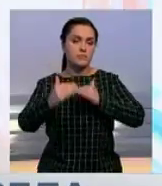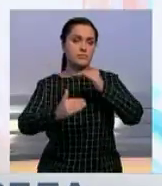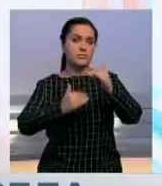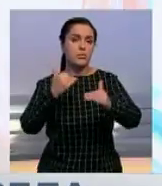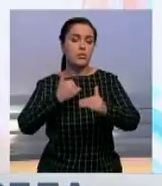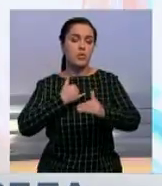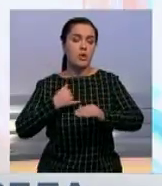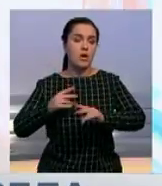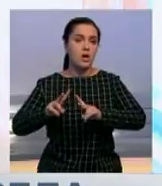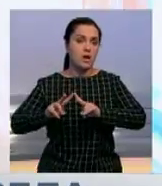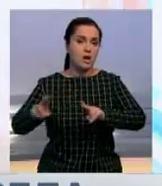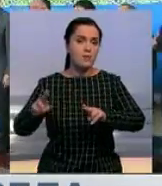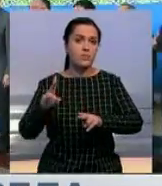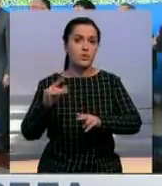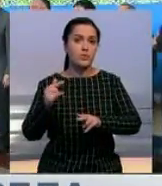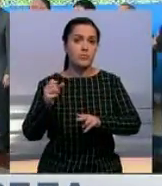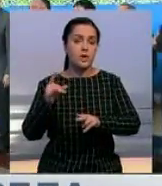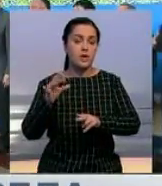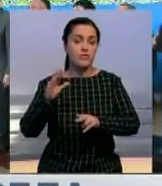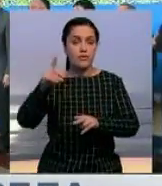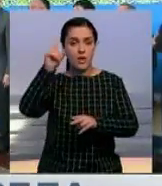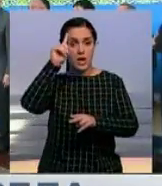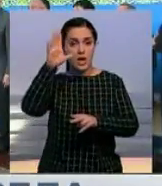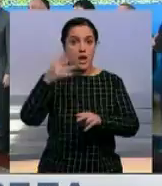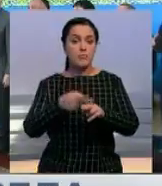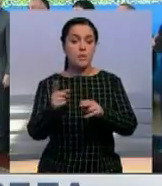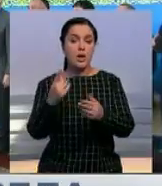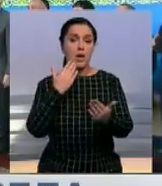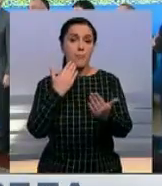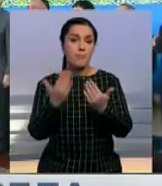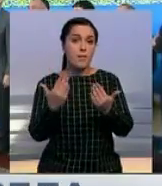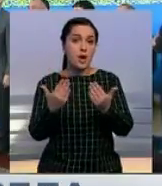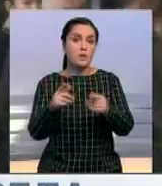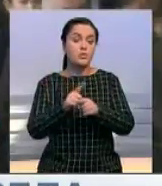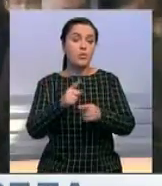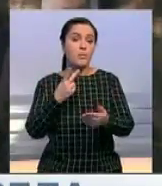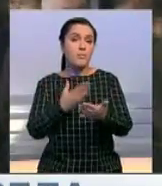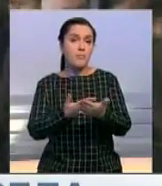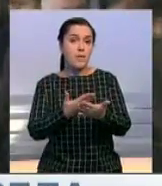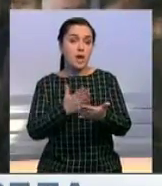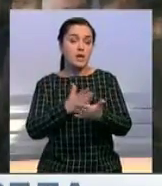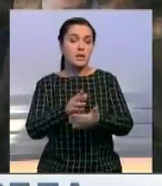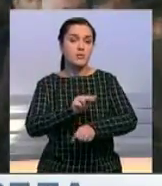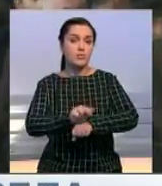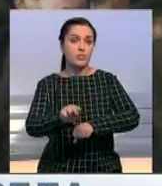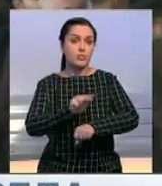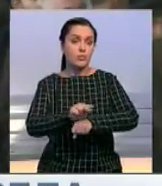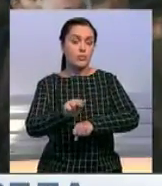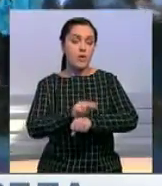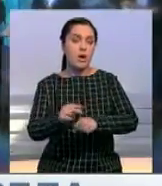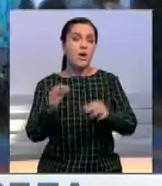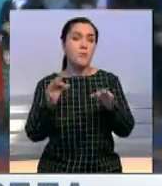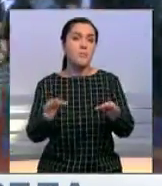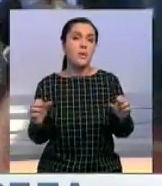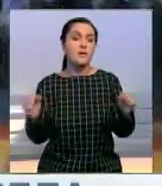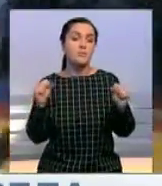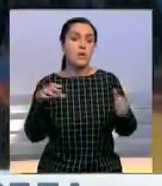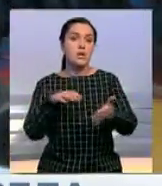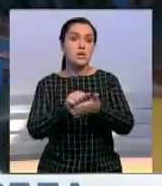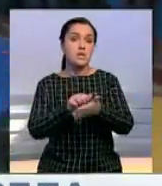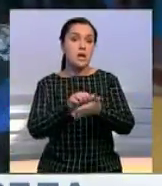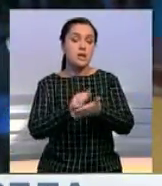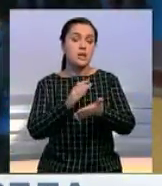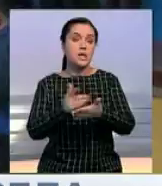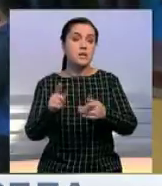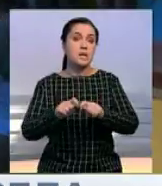Нугумаров прославить наш Казахстан. Айбек же не просто пообщался с ребятами, а показал им настоящий мастер-класс и поделился секретами успеха.